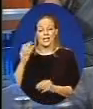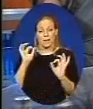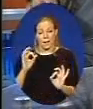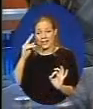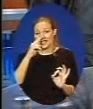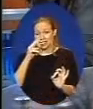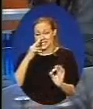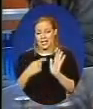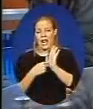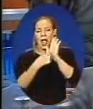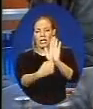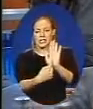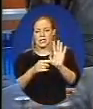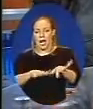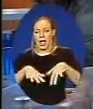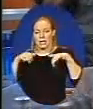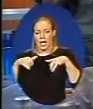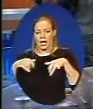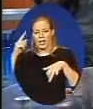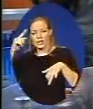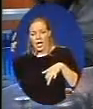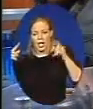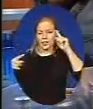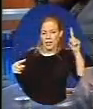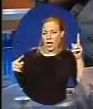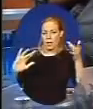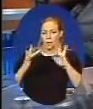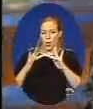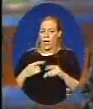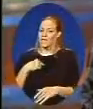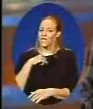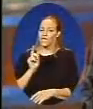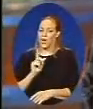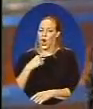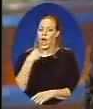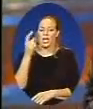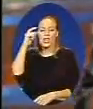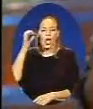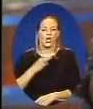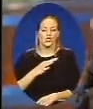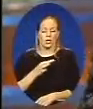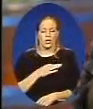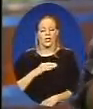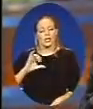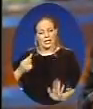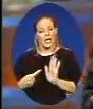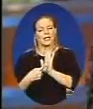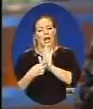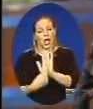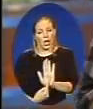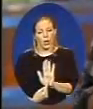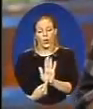ניסיתי להציג לקהל עמדה מול עמדה בלי לנקוט את העמדה שלי. זאת אומרת, כן